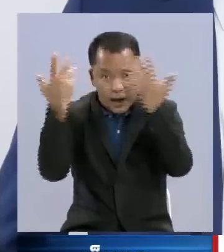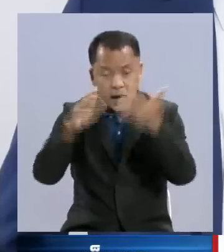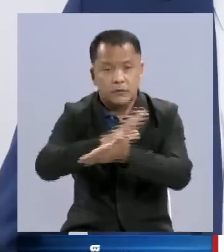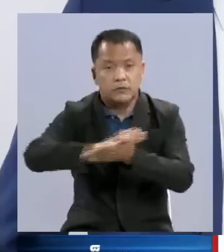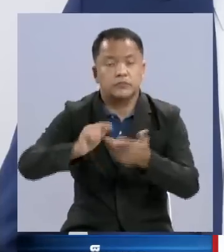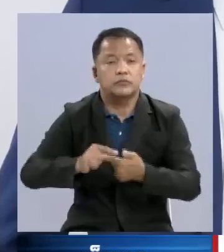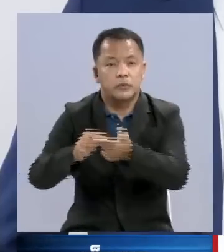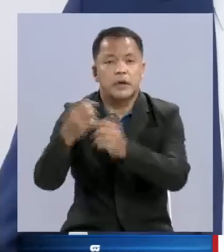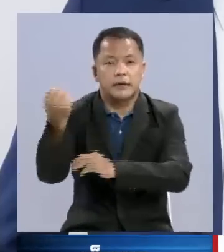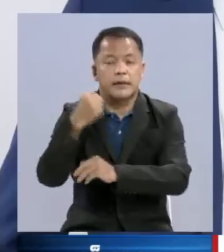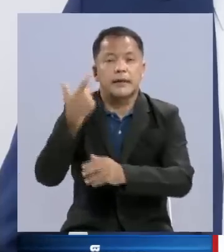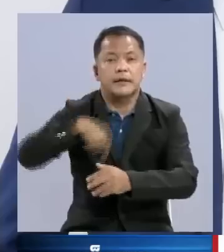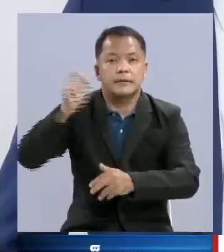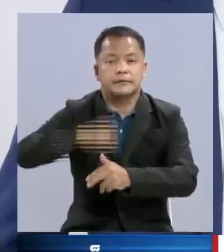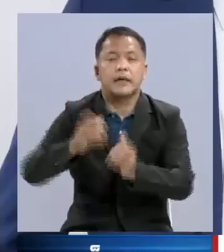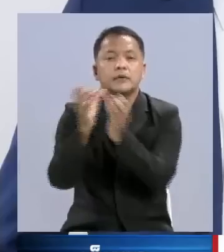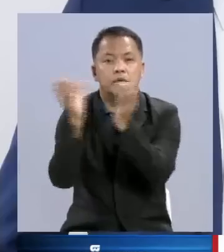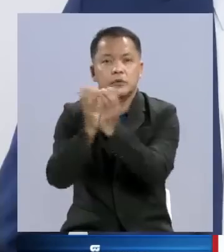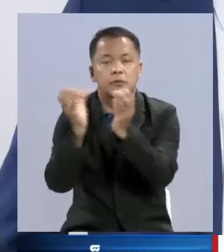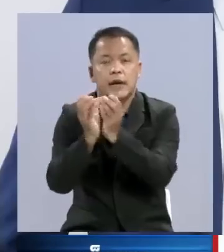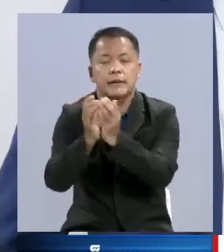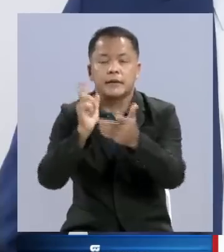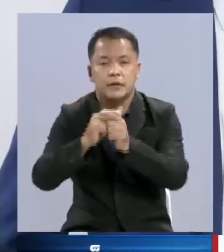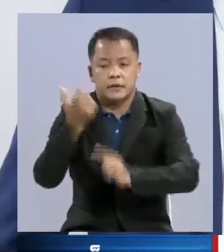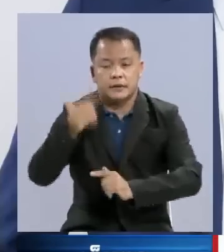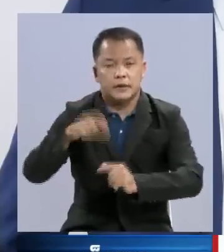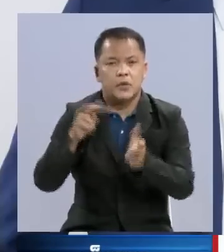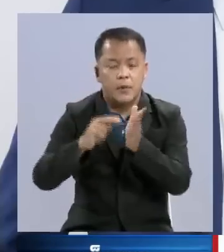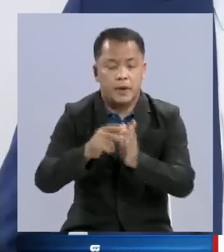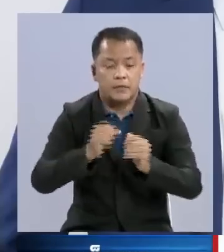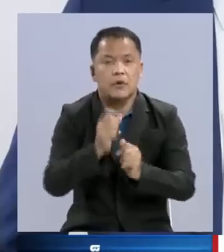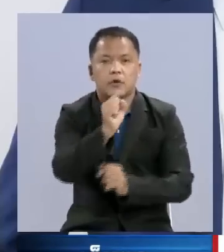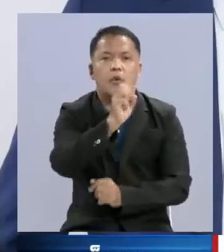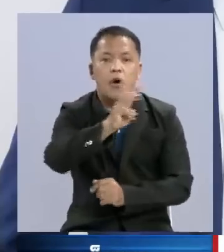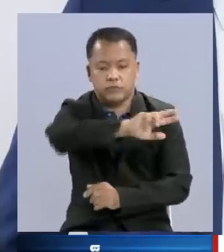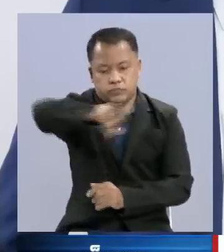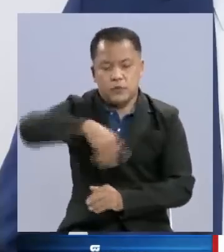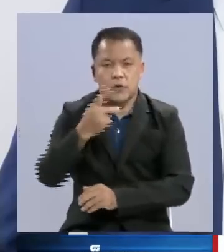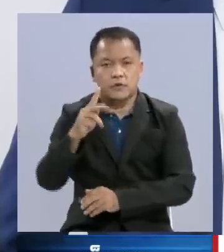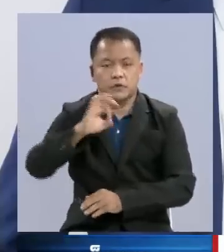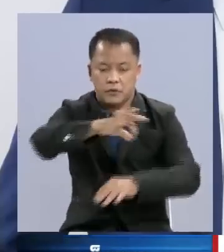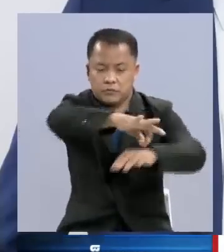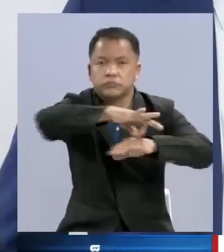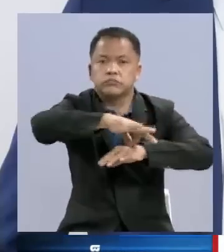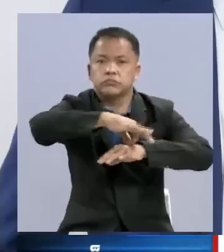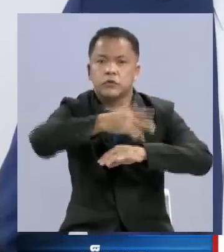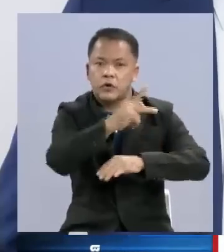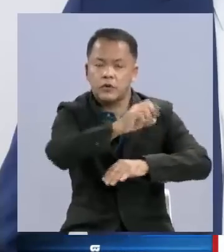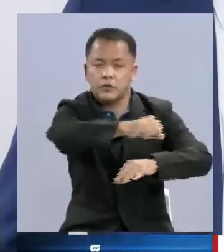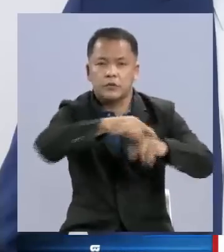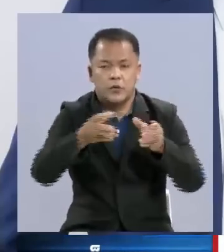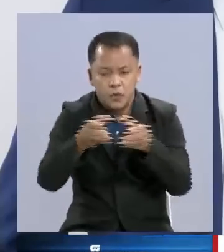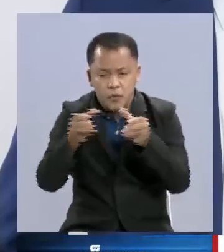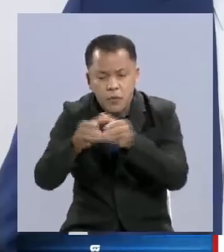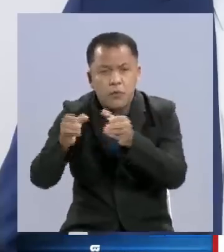คดีเนี่ยจะอยู่ในอำนาจของศาลรัฐธรรมนูญซึ่งตุลาการก็มาจากความเห็นชอบของสว.ที่คสช.แต่งตั้งทีนี้ไม่ว่า